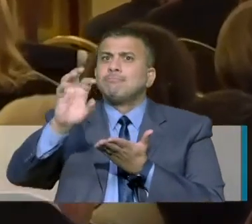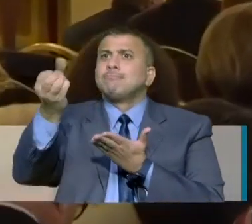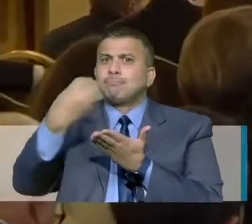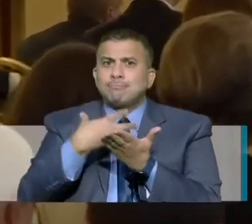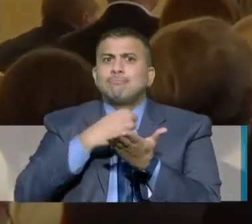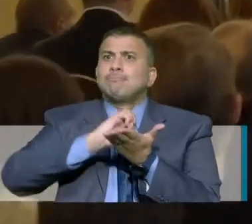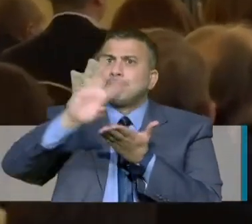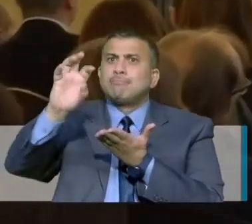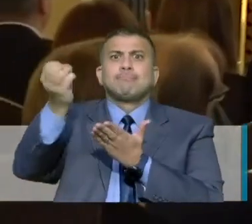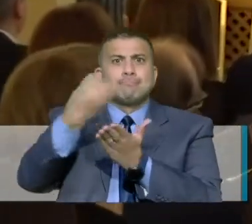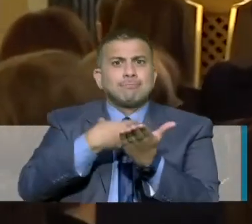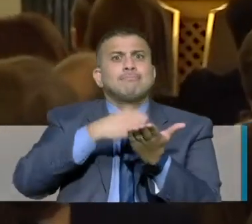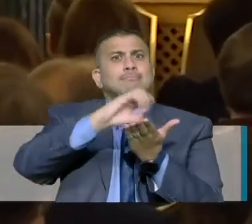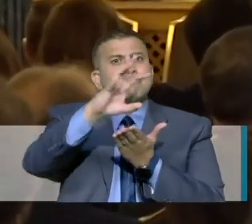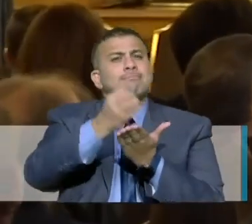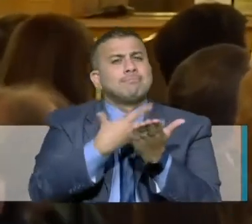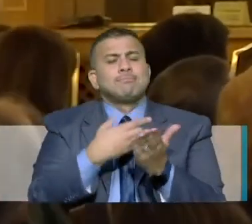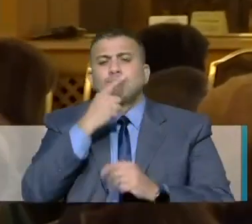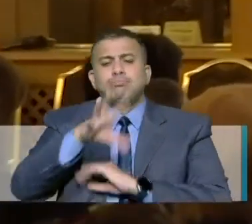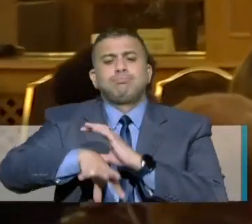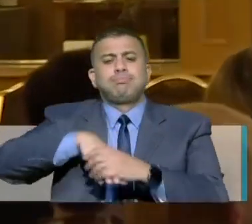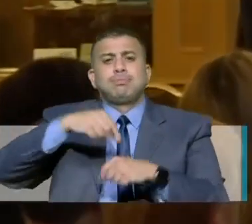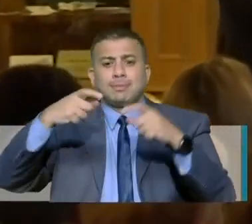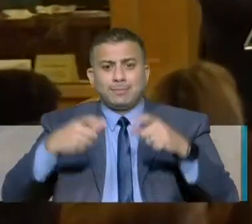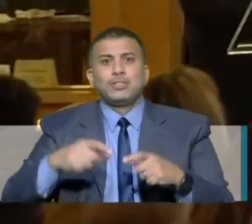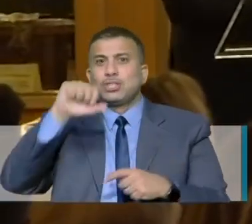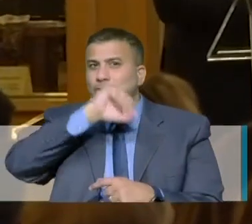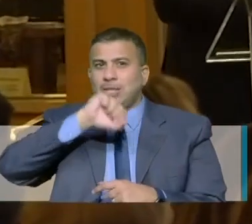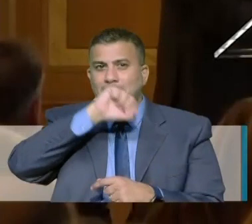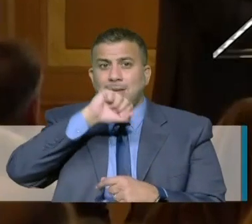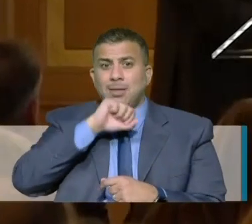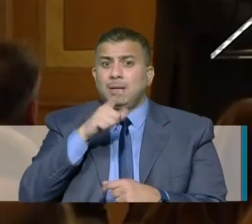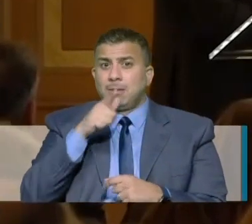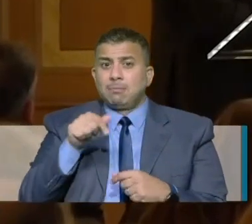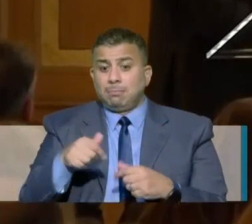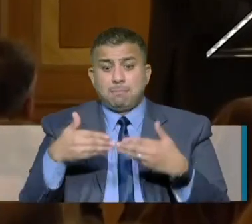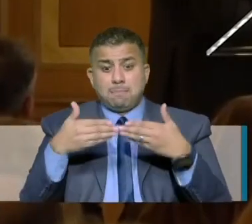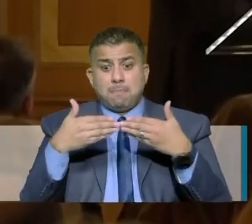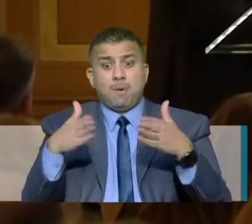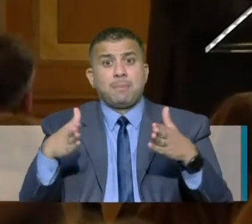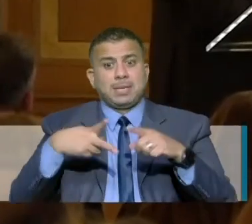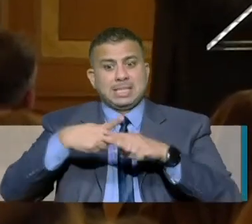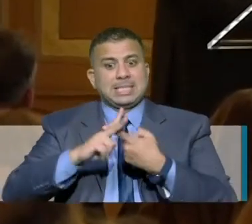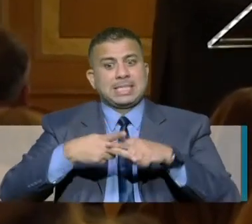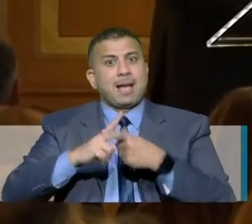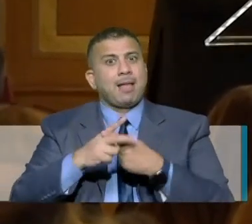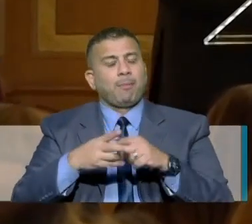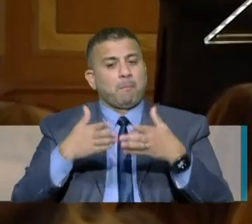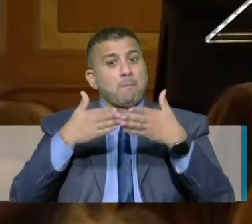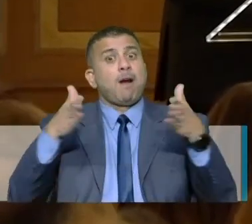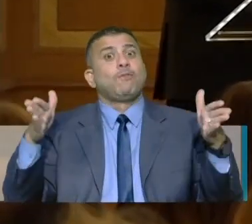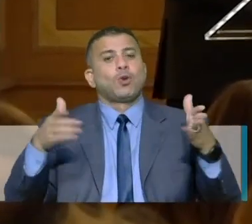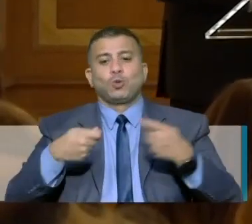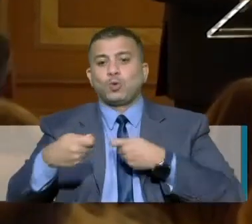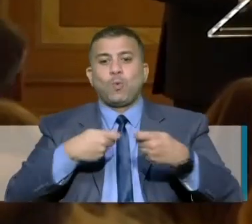وإعادة التصدير لكل ما يتم إنتاجه في الإمارة، ما يجعلها بوابة صناعية مفتوحة على